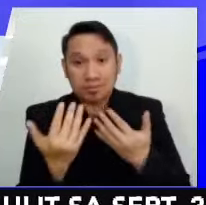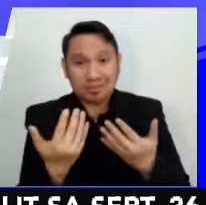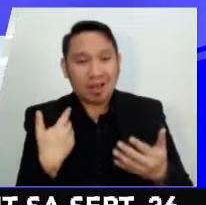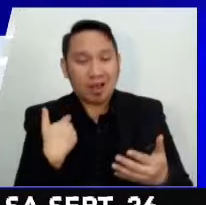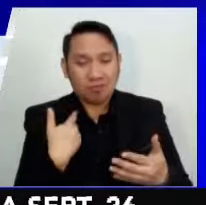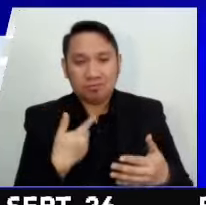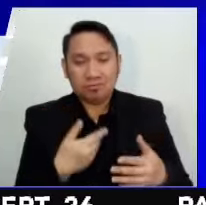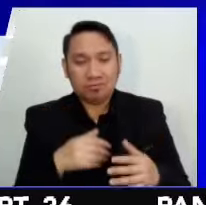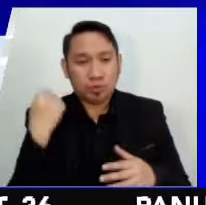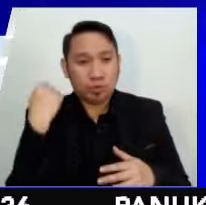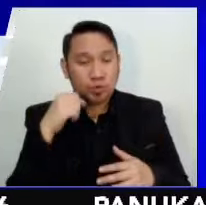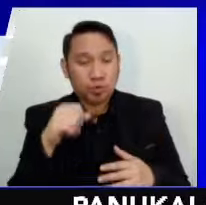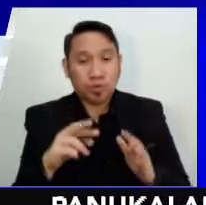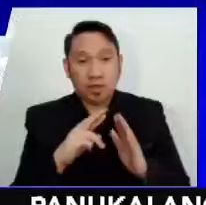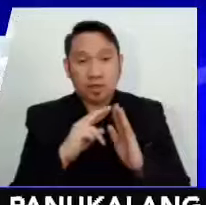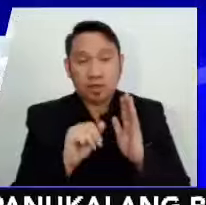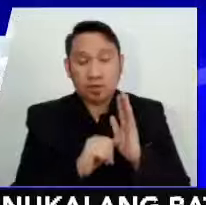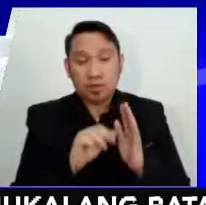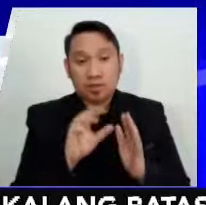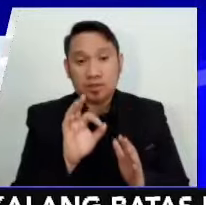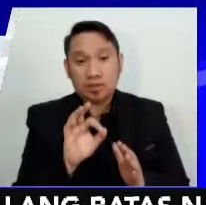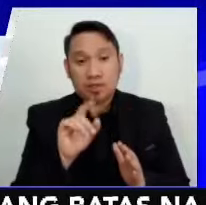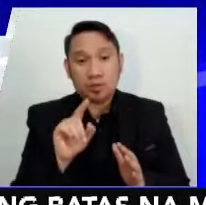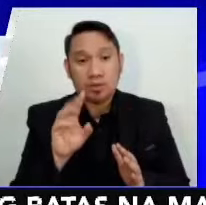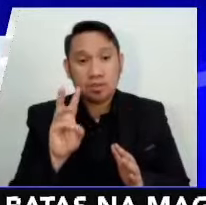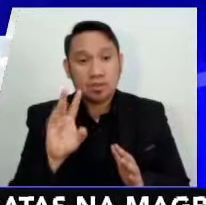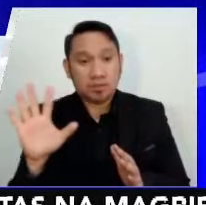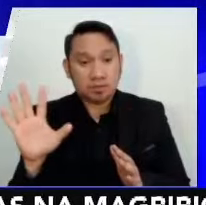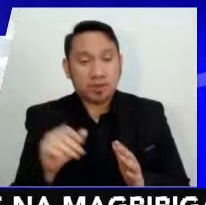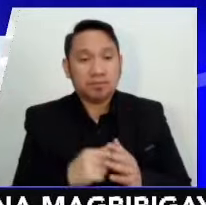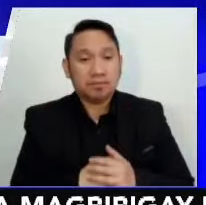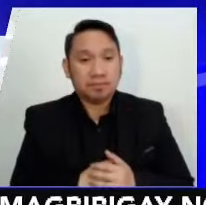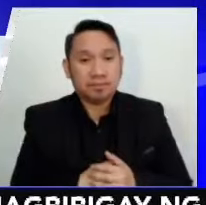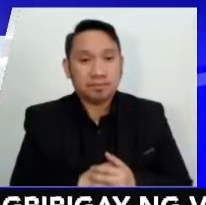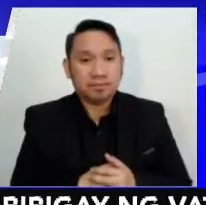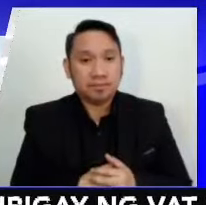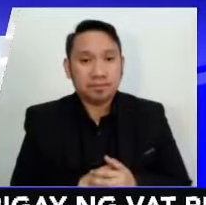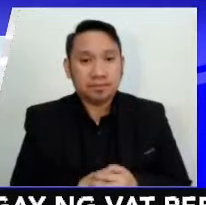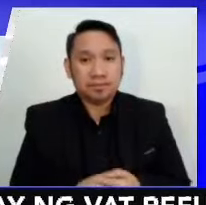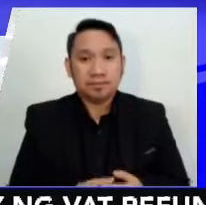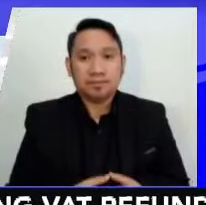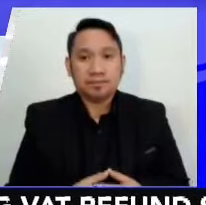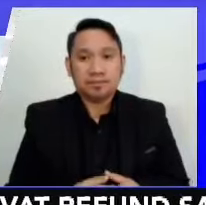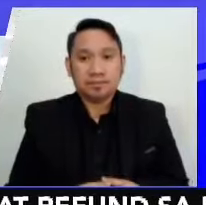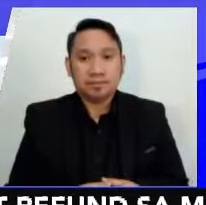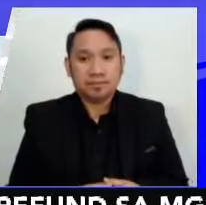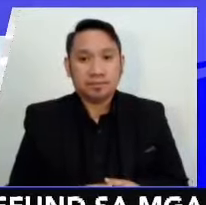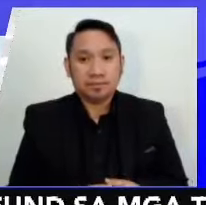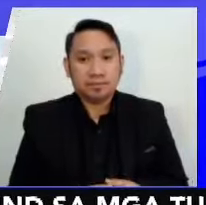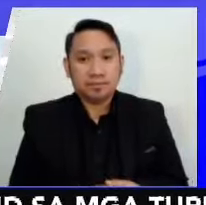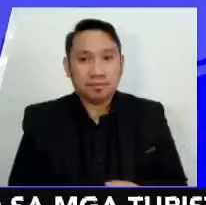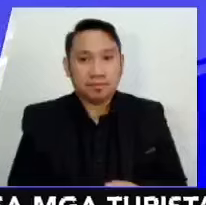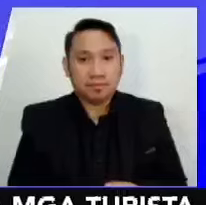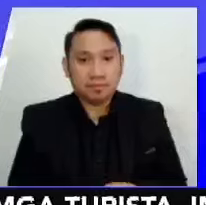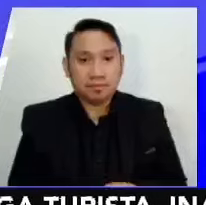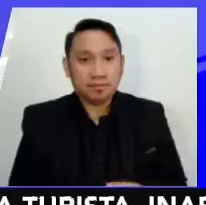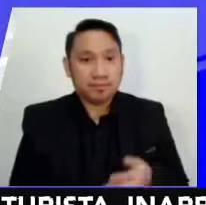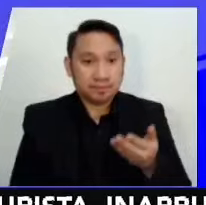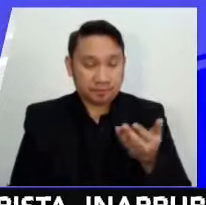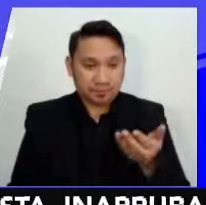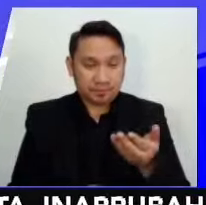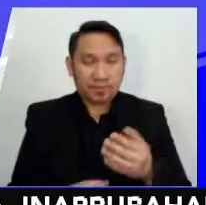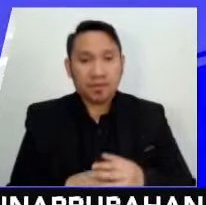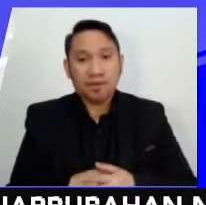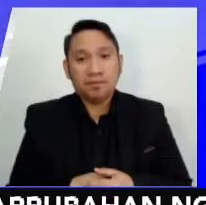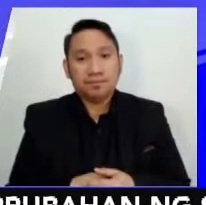sa Republic Act 9165 o Comprehensive Dangerous Drugs Act of 2002. Ito ang unang balita.